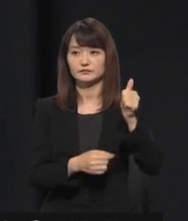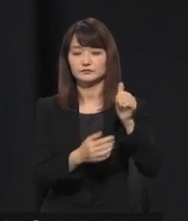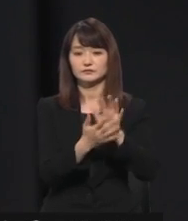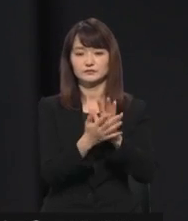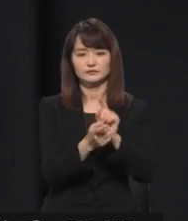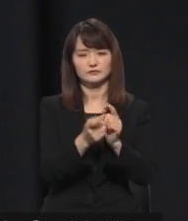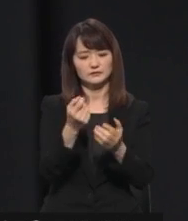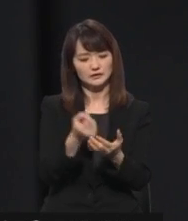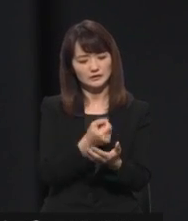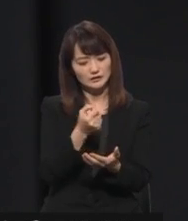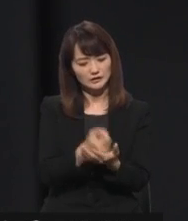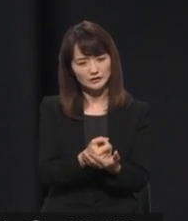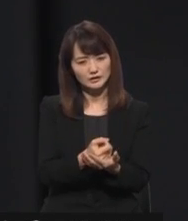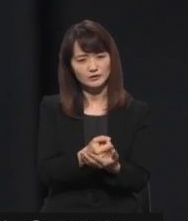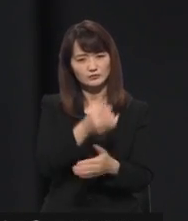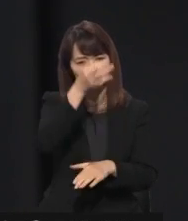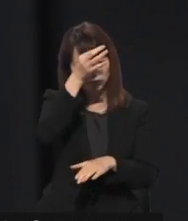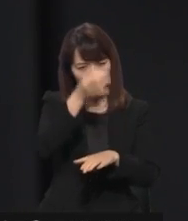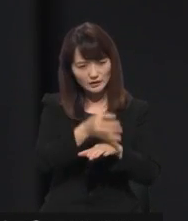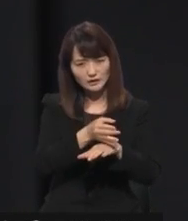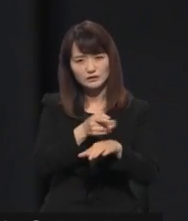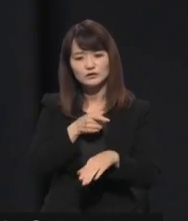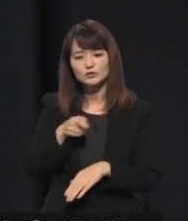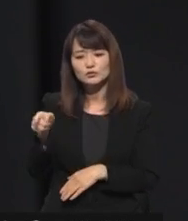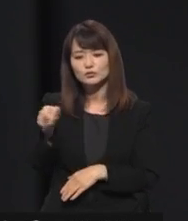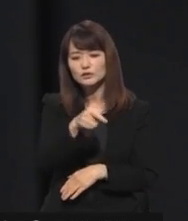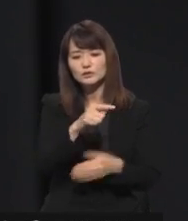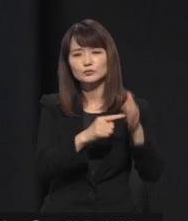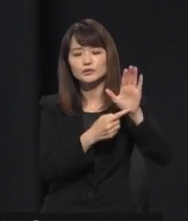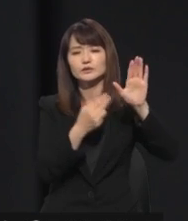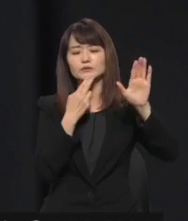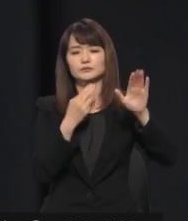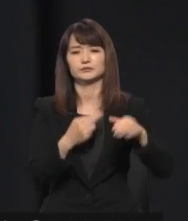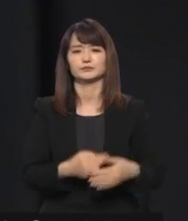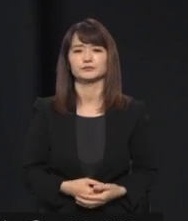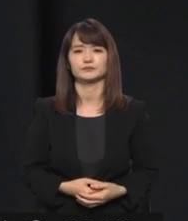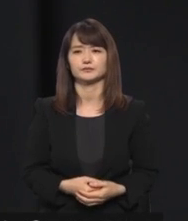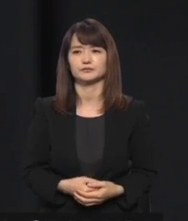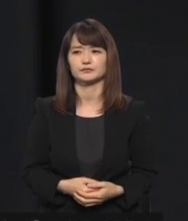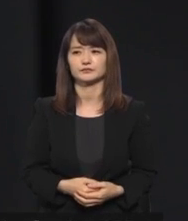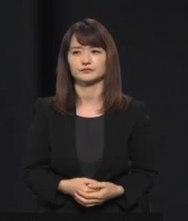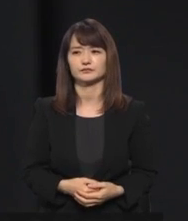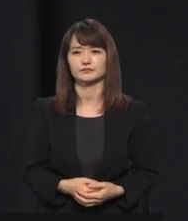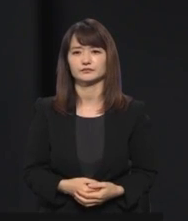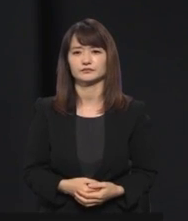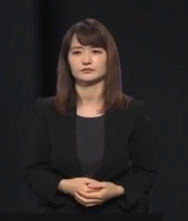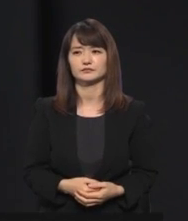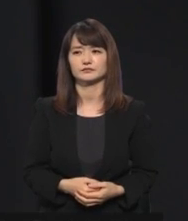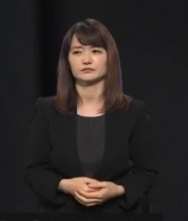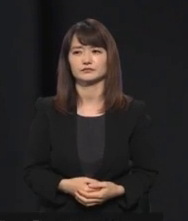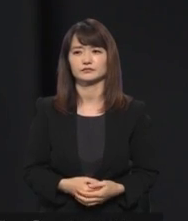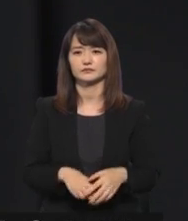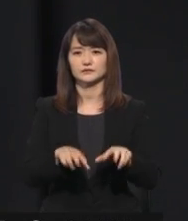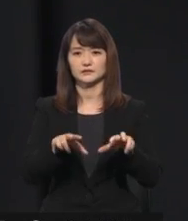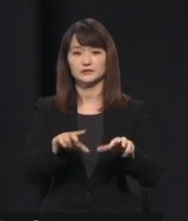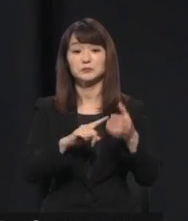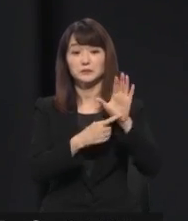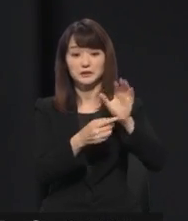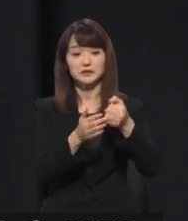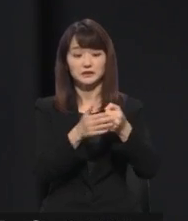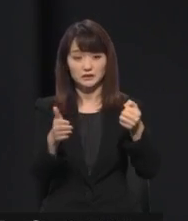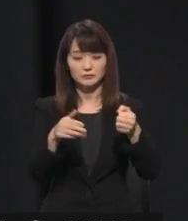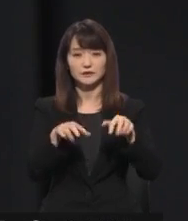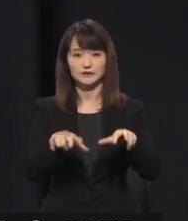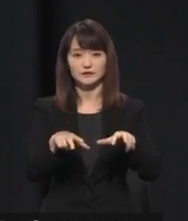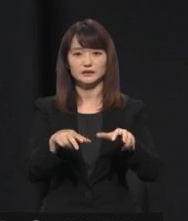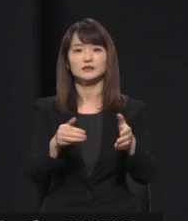표명이 더 사과 든 아니 뭐 외적으로도 아무것도 없이 어 이게 이제 뭐 물이 엎질러 저서 결합한 깨 버리자 이래가지고 당을